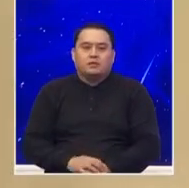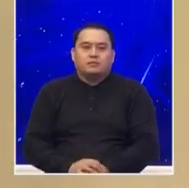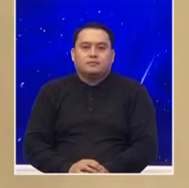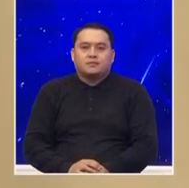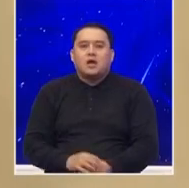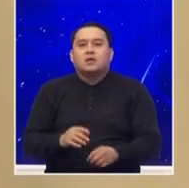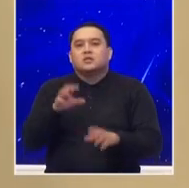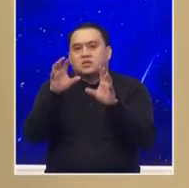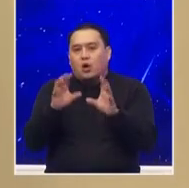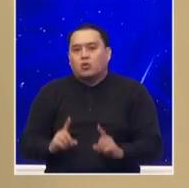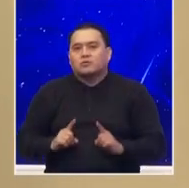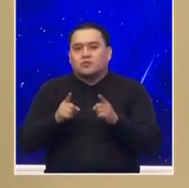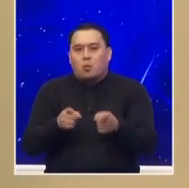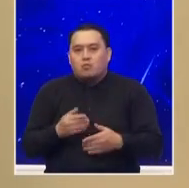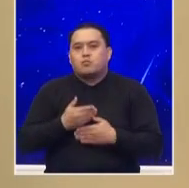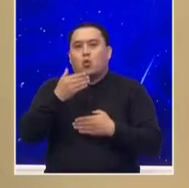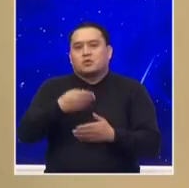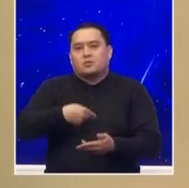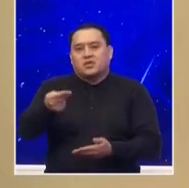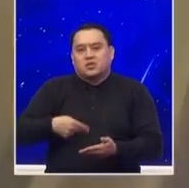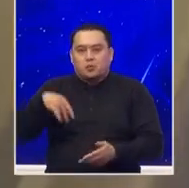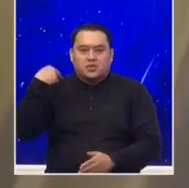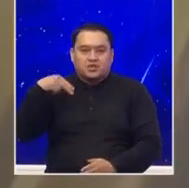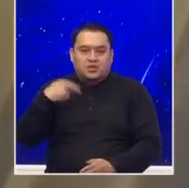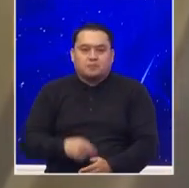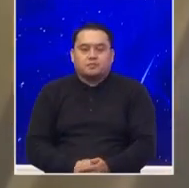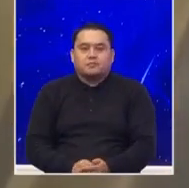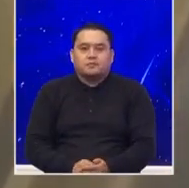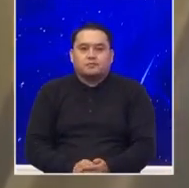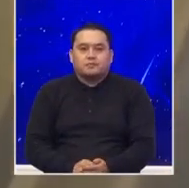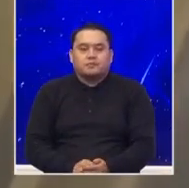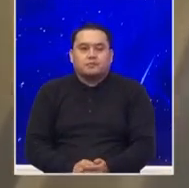метр. Закон вступит в силу после его подписания президентом.